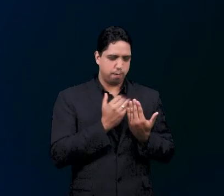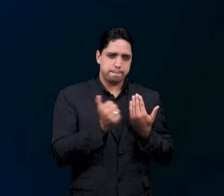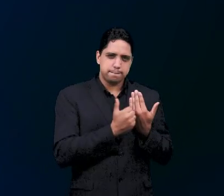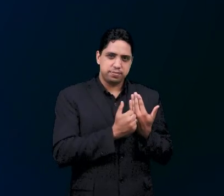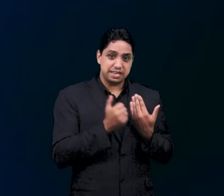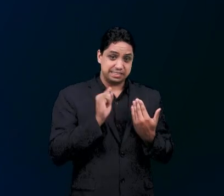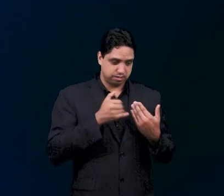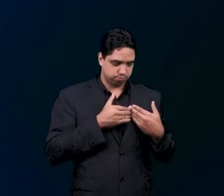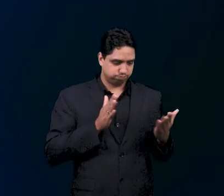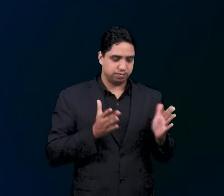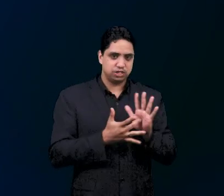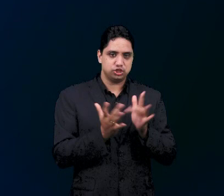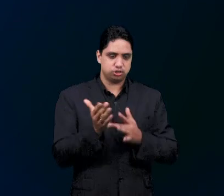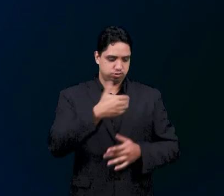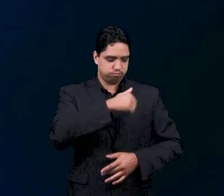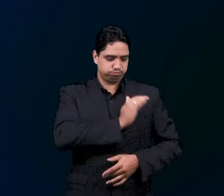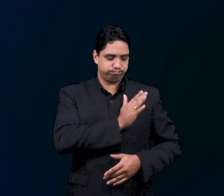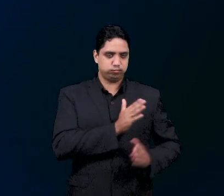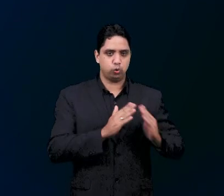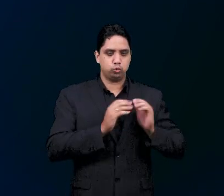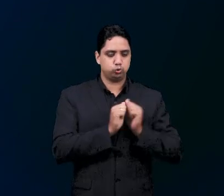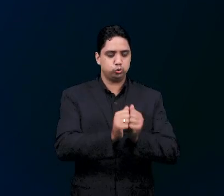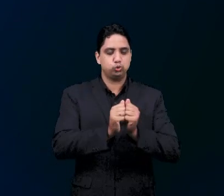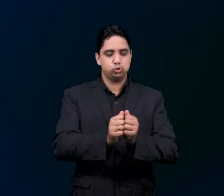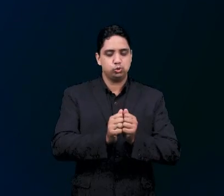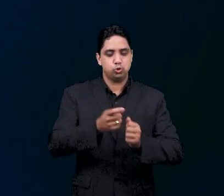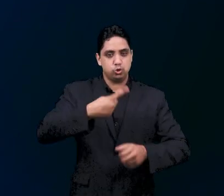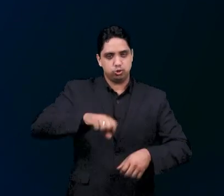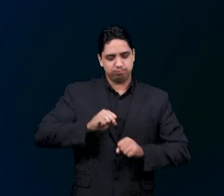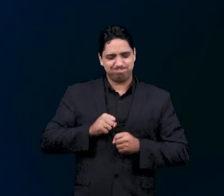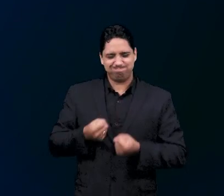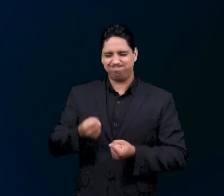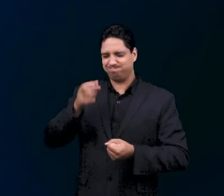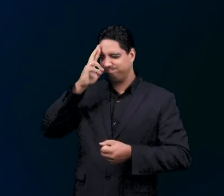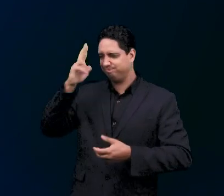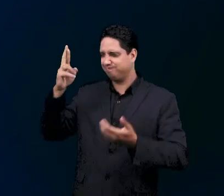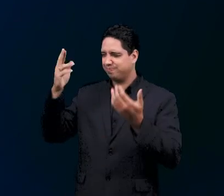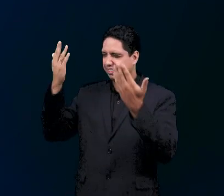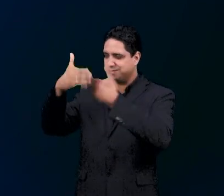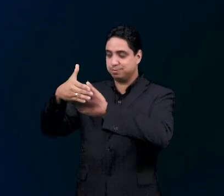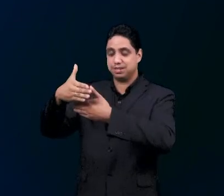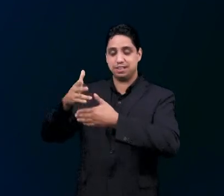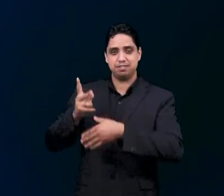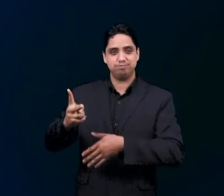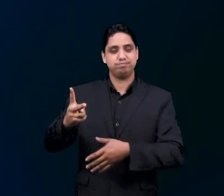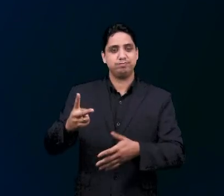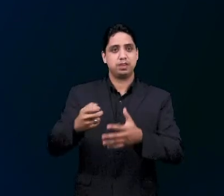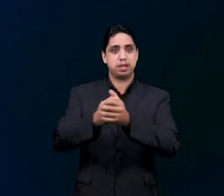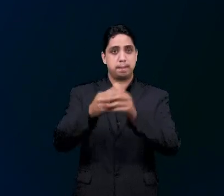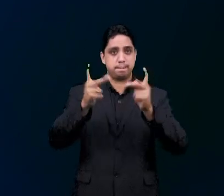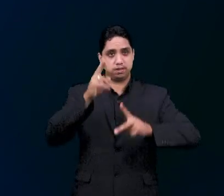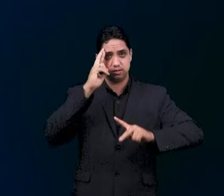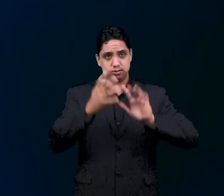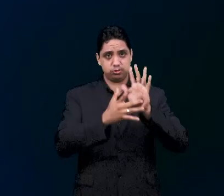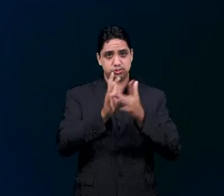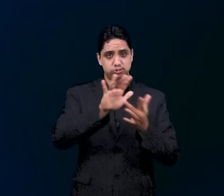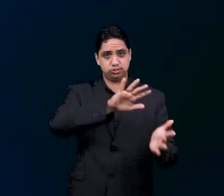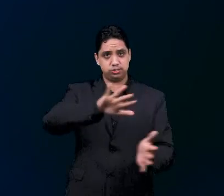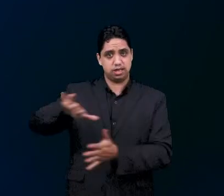ma voix et ouvre ma porte, j'entrerai en sa maison et je souperai avec lui, lui avec moi. Les